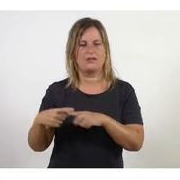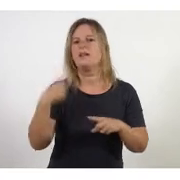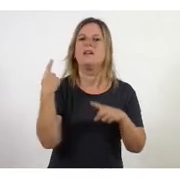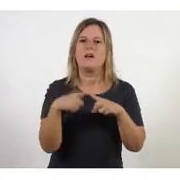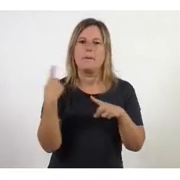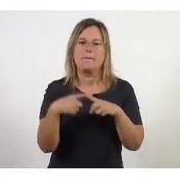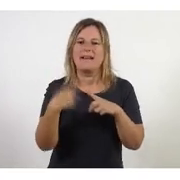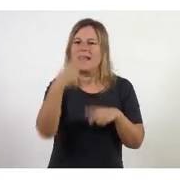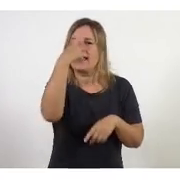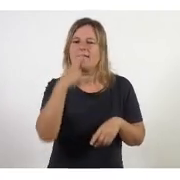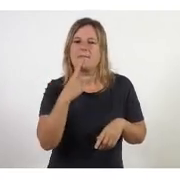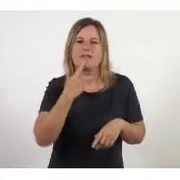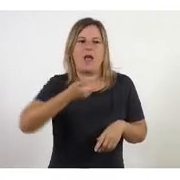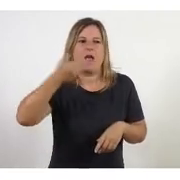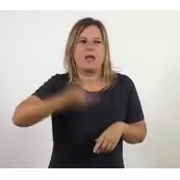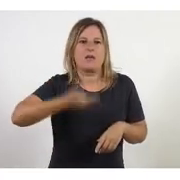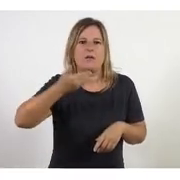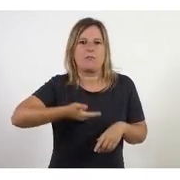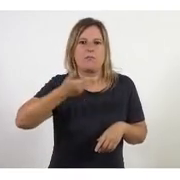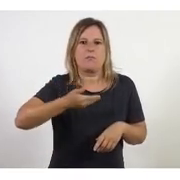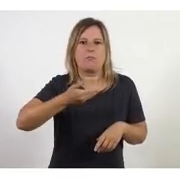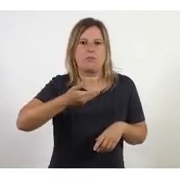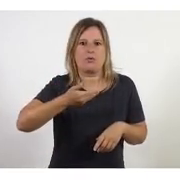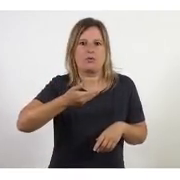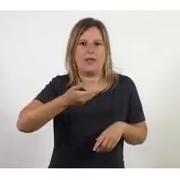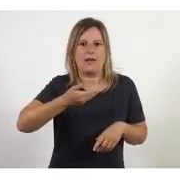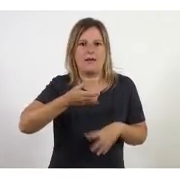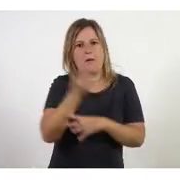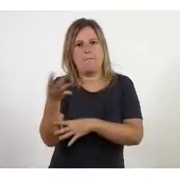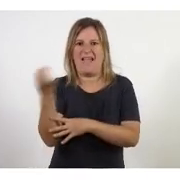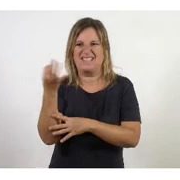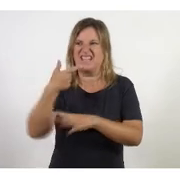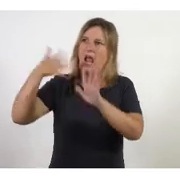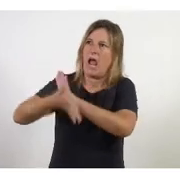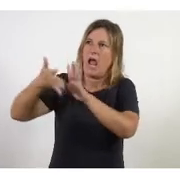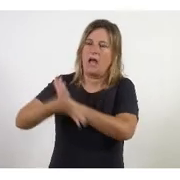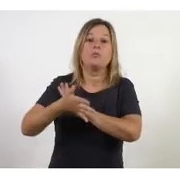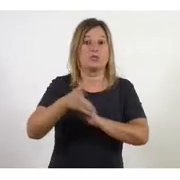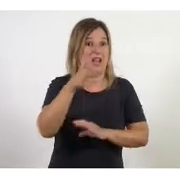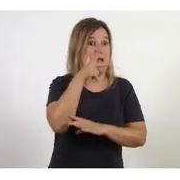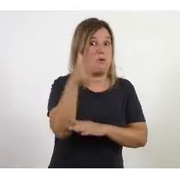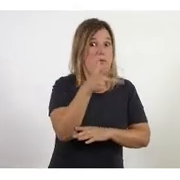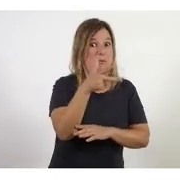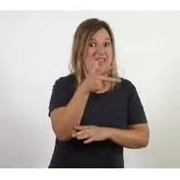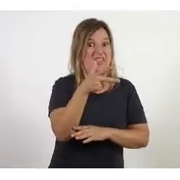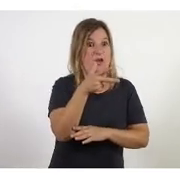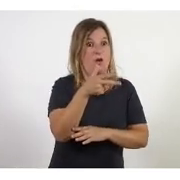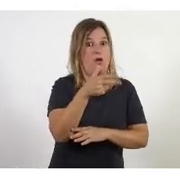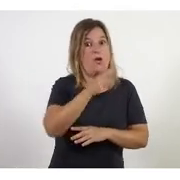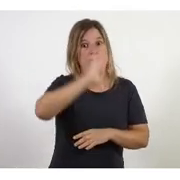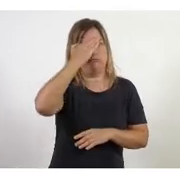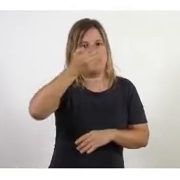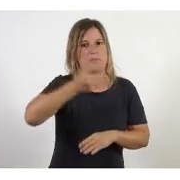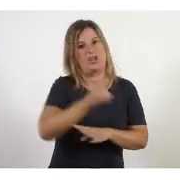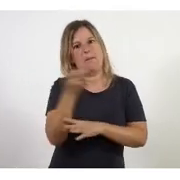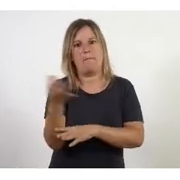una imatge val més que mil paraules, no? Doncs un vídeo encara val més que una imatge. Sí, que ja, i a més ja, a veure, Instagram